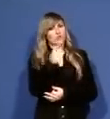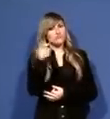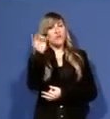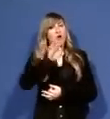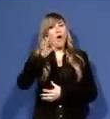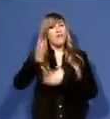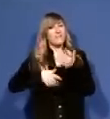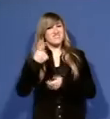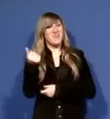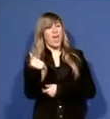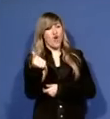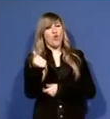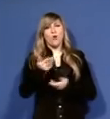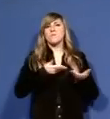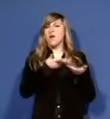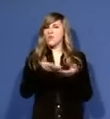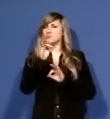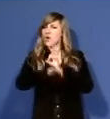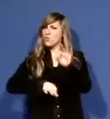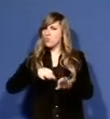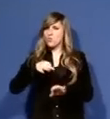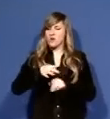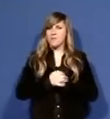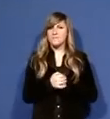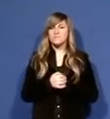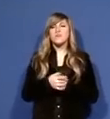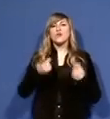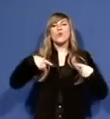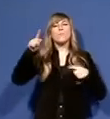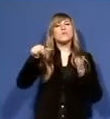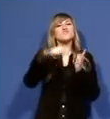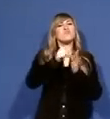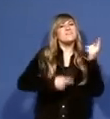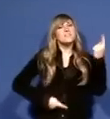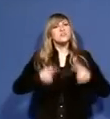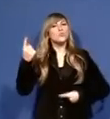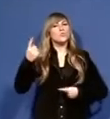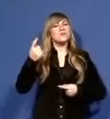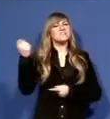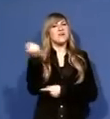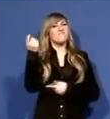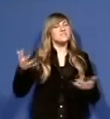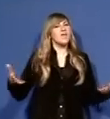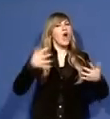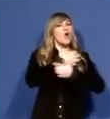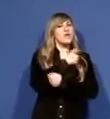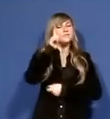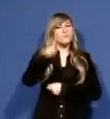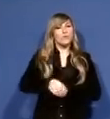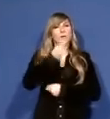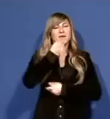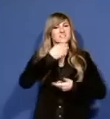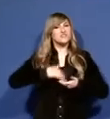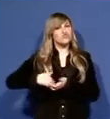piaga della crisi economica. Dedicheremo centri diurni, servizi di accoglienza e mensa sociale in un programma generale che prevede